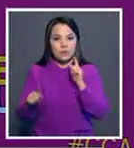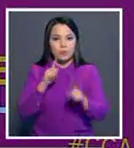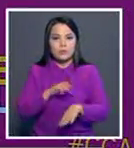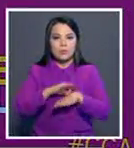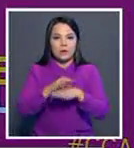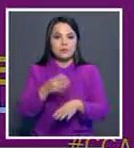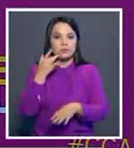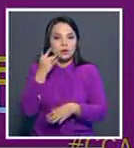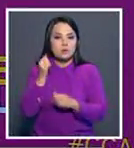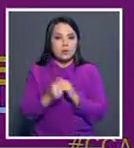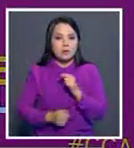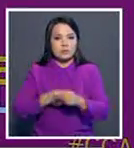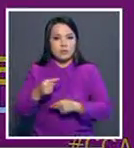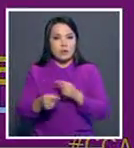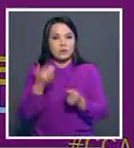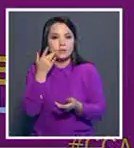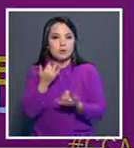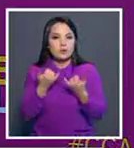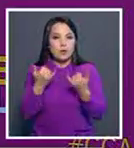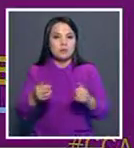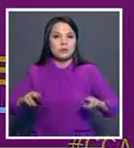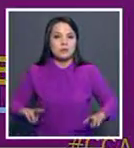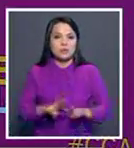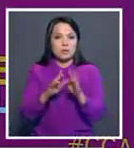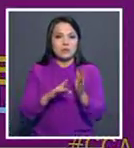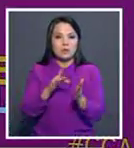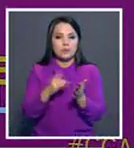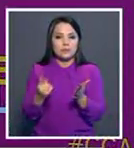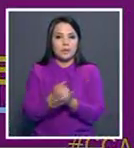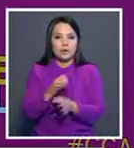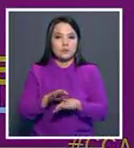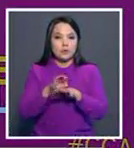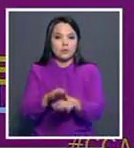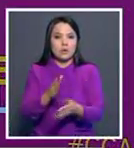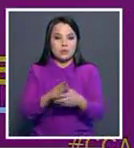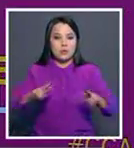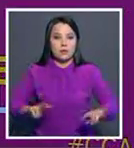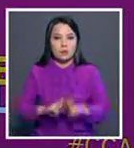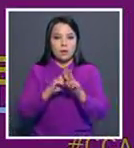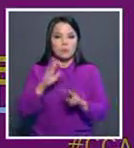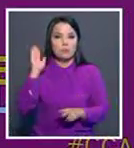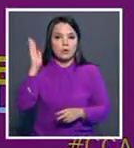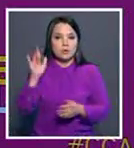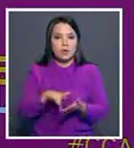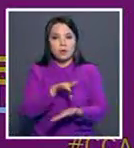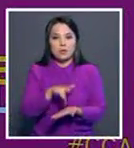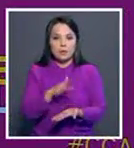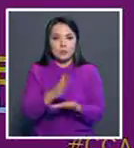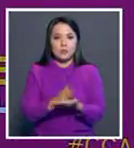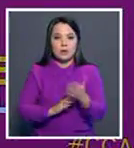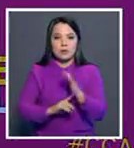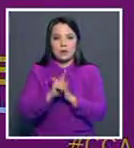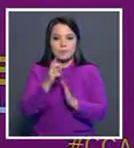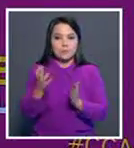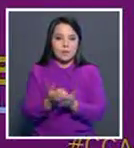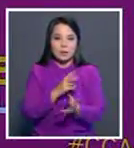дәстүрлі түрде өтеді деп сенеміз. Алғашқы шараны Астанада өткізуіміз бекер емес. Өйткені Астана болашақтың қаласы. Осы жерден басталған шара